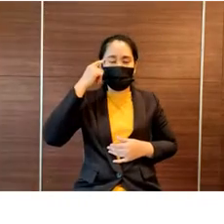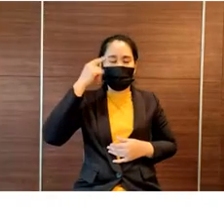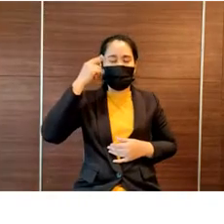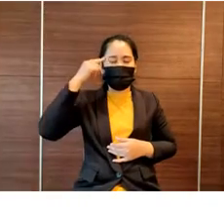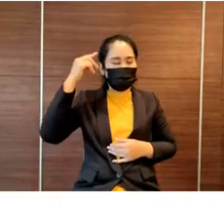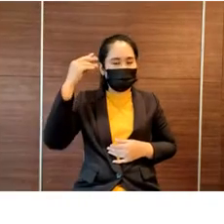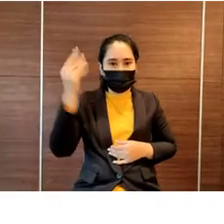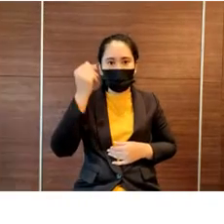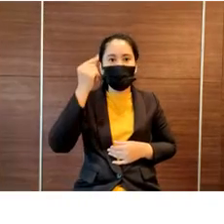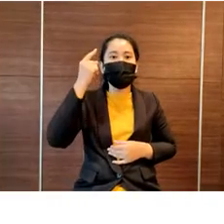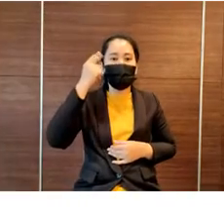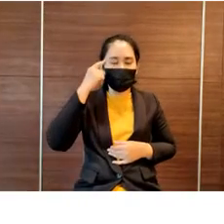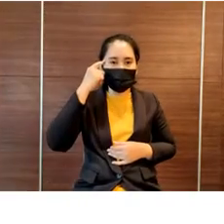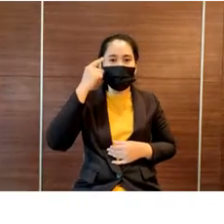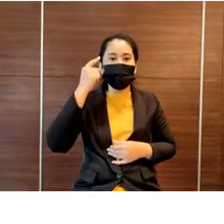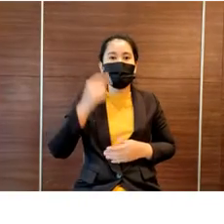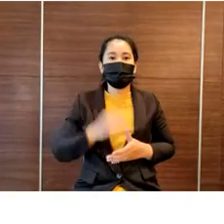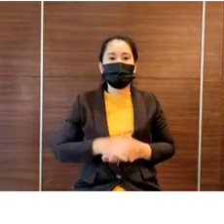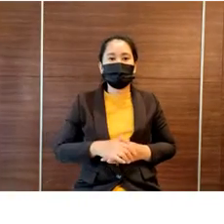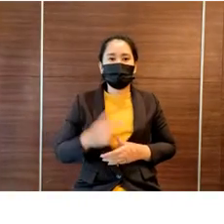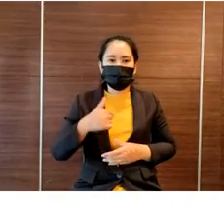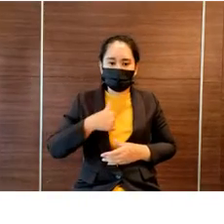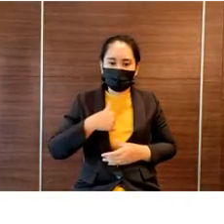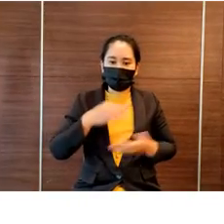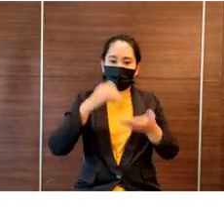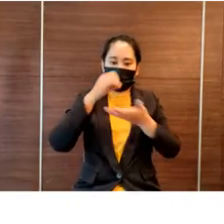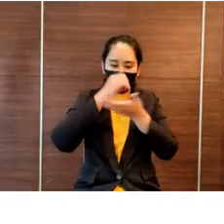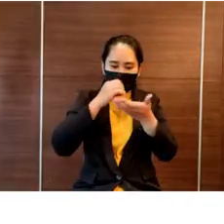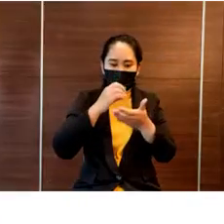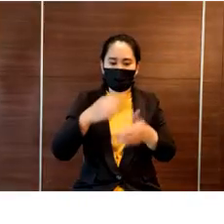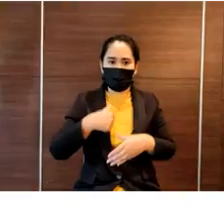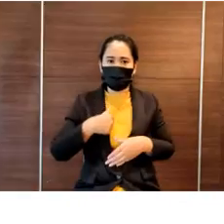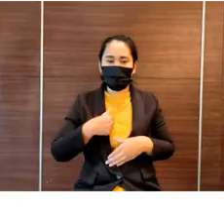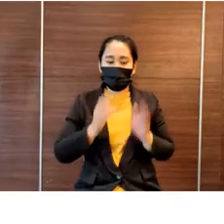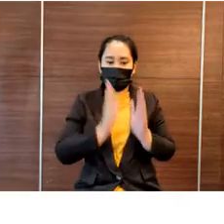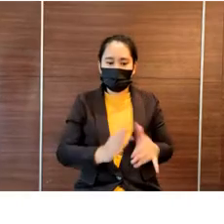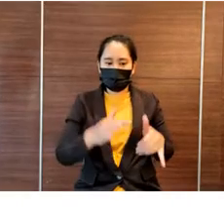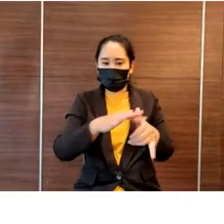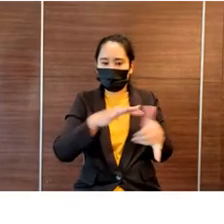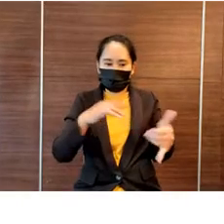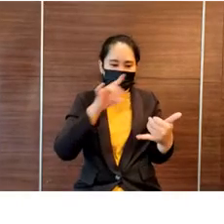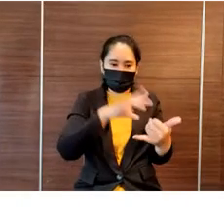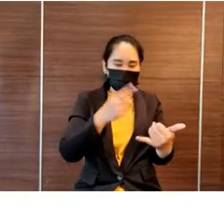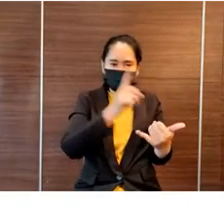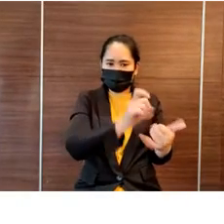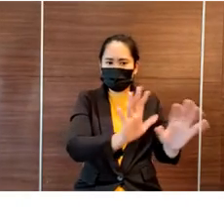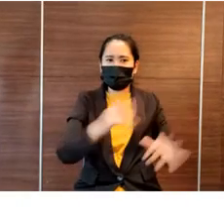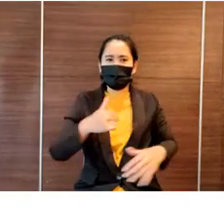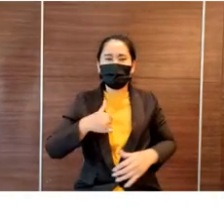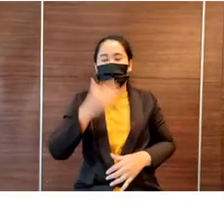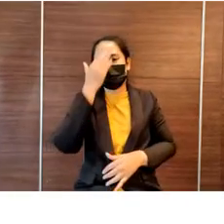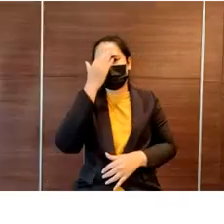ว่าไอ้เหี้ยเอ้ยกูเล่นยาว่ะกูไม่ได้ฆ่าคนมึงมาล้อมกูอย่างนี้ได้ยังไงเนี่ย